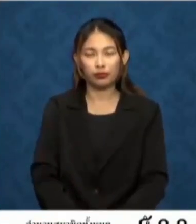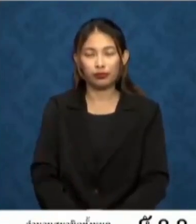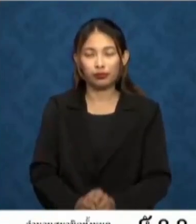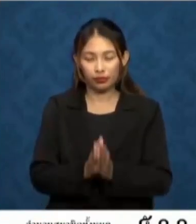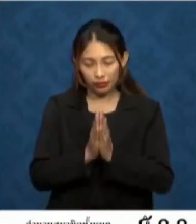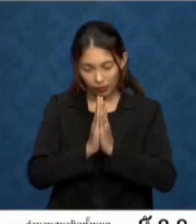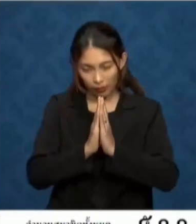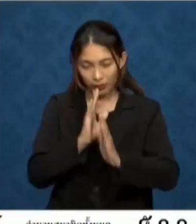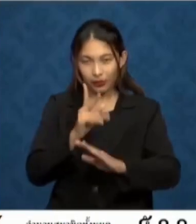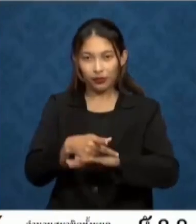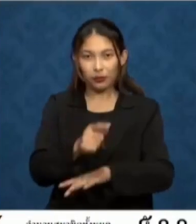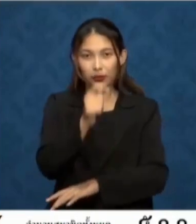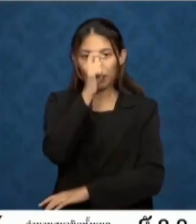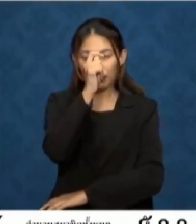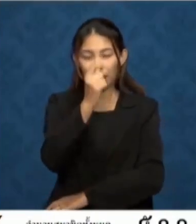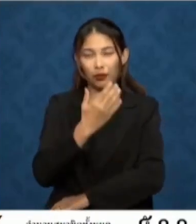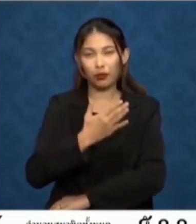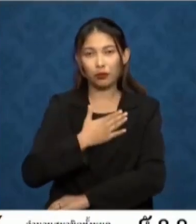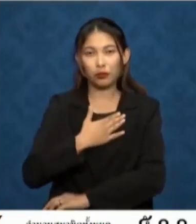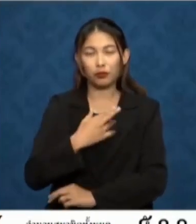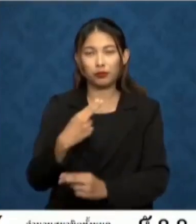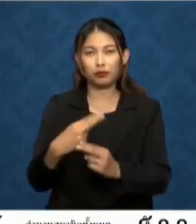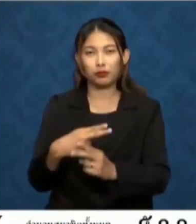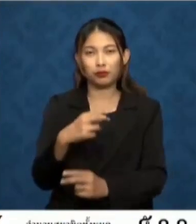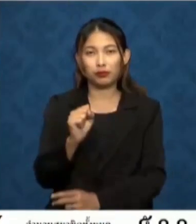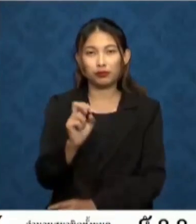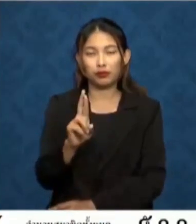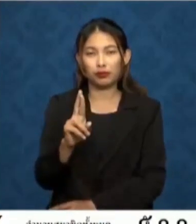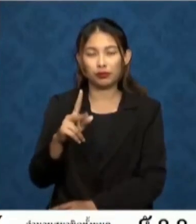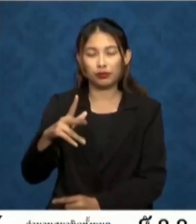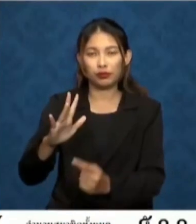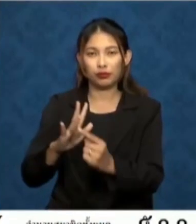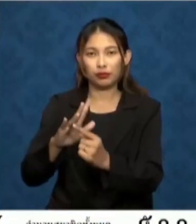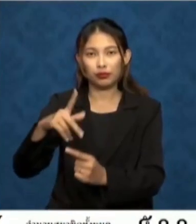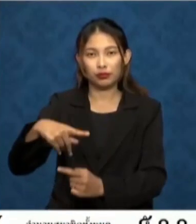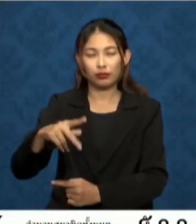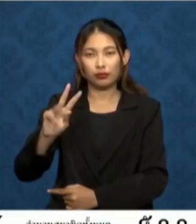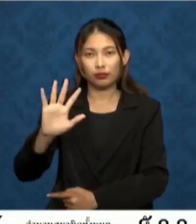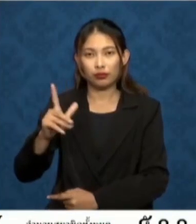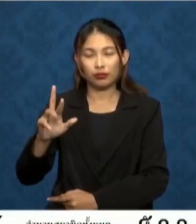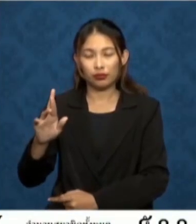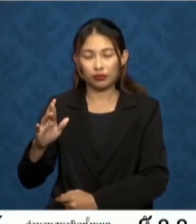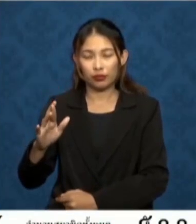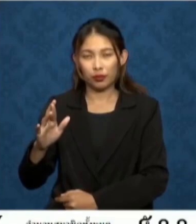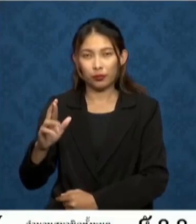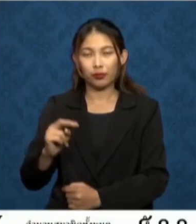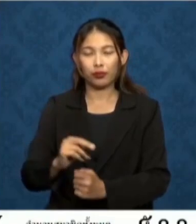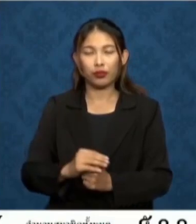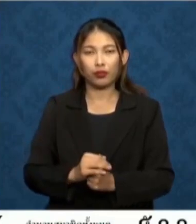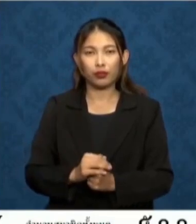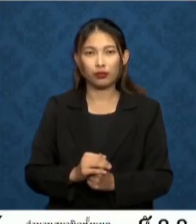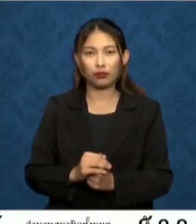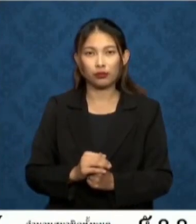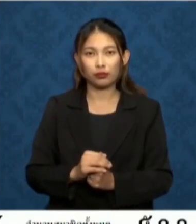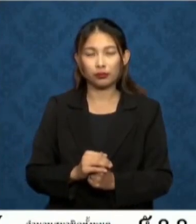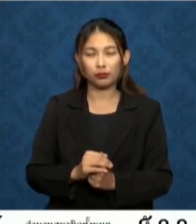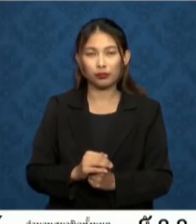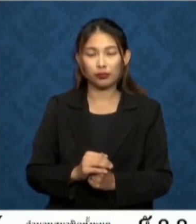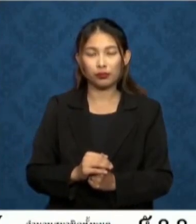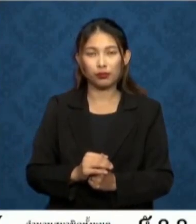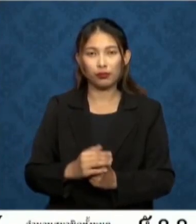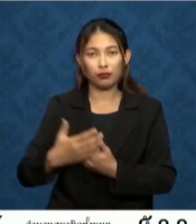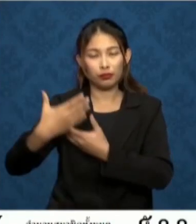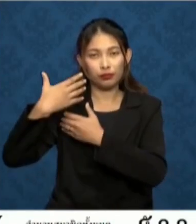เรียนท่านประธานที่เคารพผมนายสันเพชรบุญยมณีสมาชิกสภาผู้แทนราษฎรจังหวัดสงขลาพรรคประชาธิปัตย์ครับผม